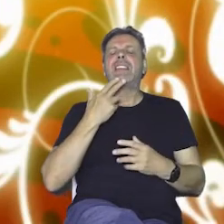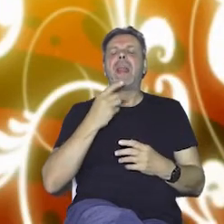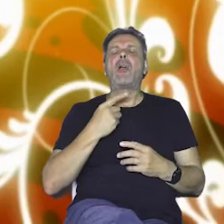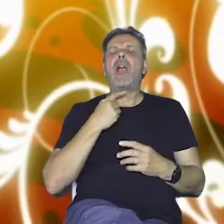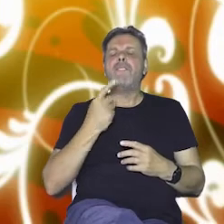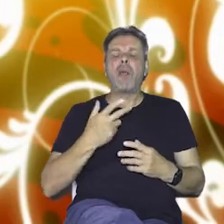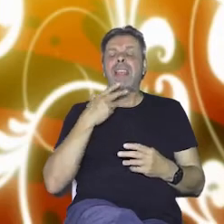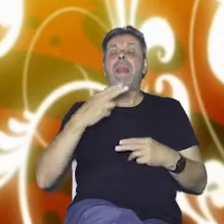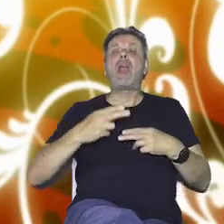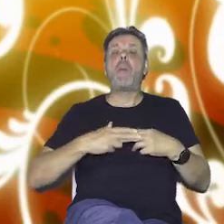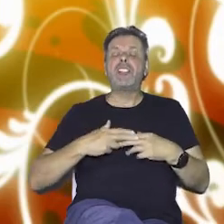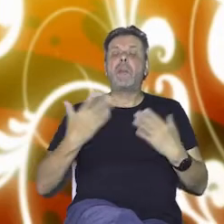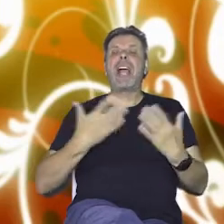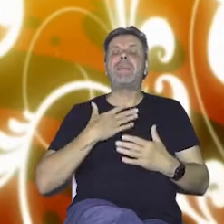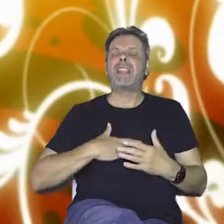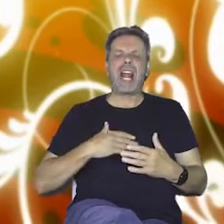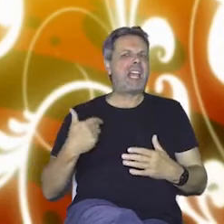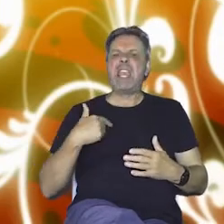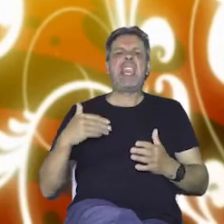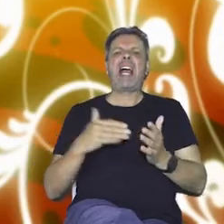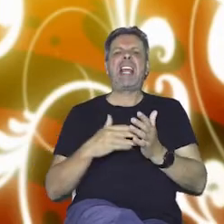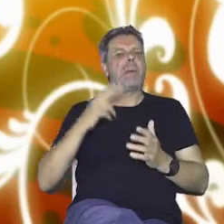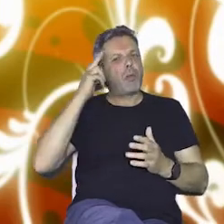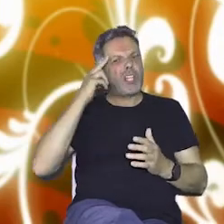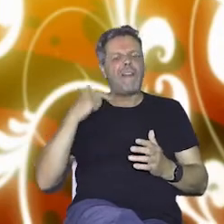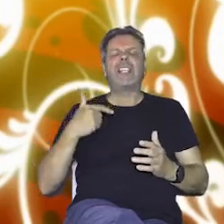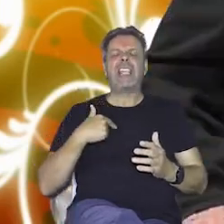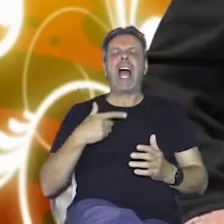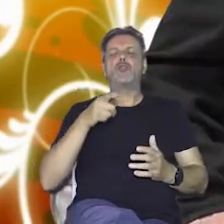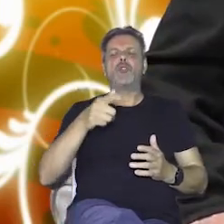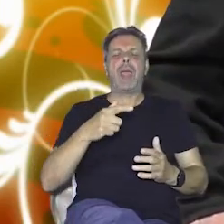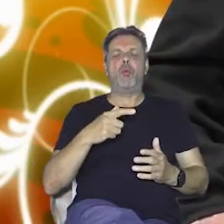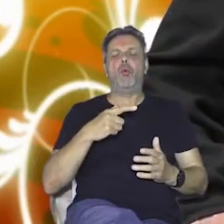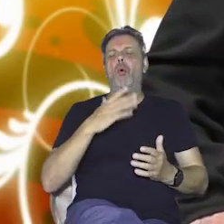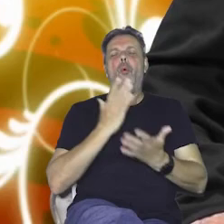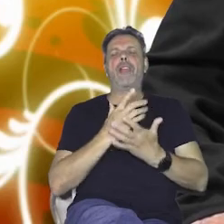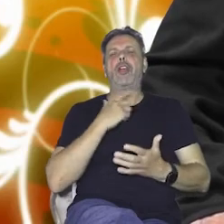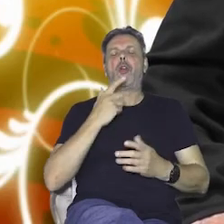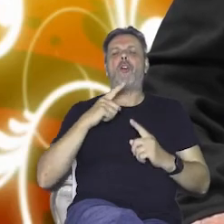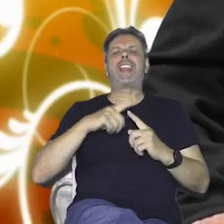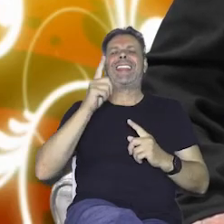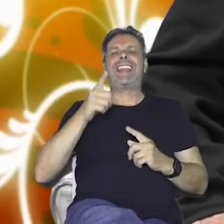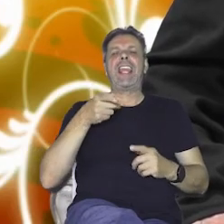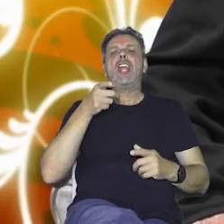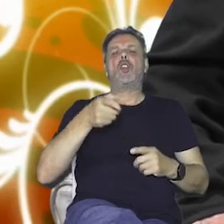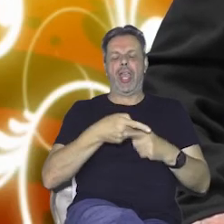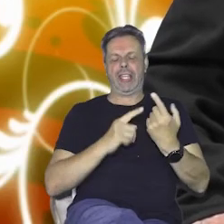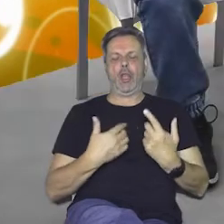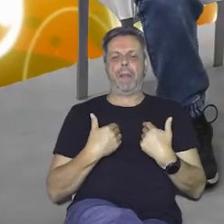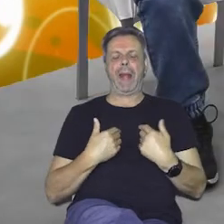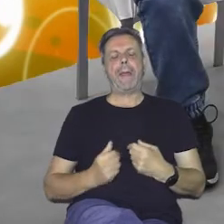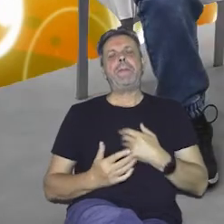mi je neko blizak, kad mi je drag, ne trebam ga ni poznavati, da, ja ću mu govoriti, ja ću govoriti ti. Jer je to dio mene, tako ti. Je. Evo,